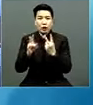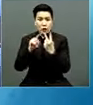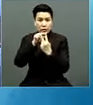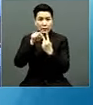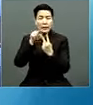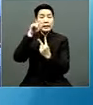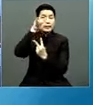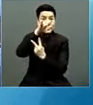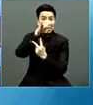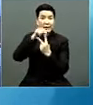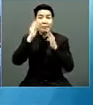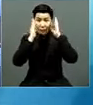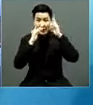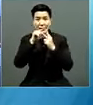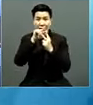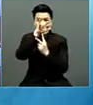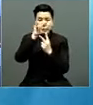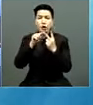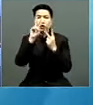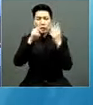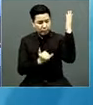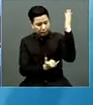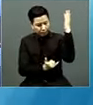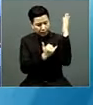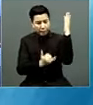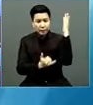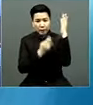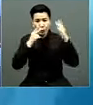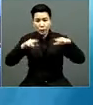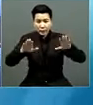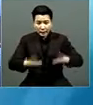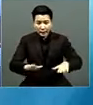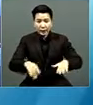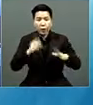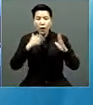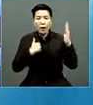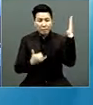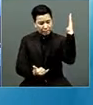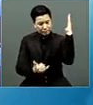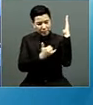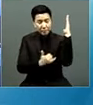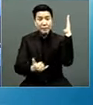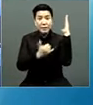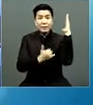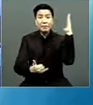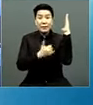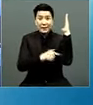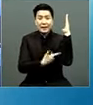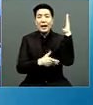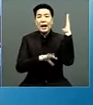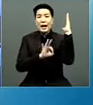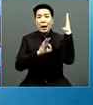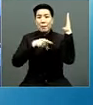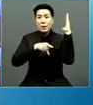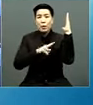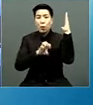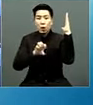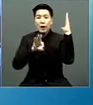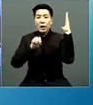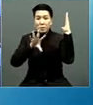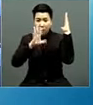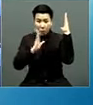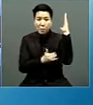ากาศยานกับทางด่านพรมแดนซึ่งอยู่ด้านล่างเลยนะครับมีคนไทยกลับเข้ามาทางด่านพรมแดน